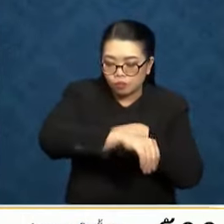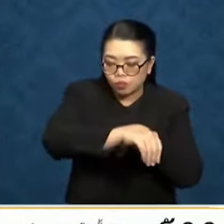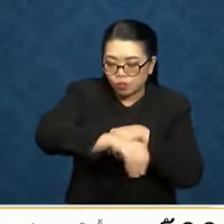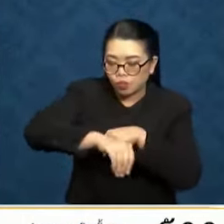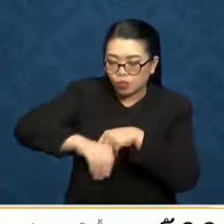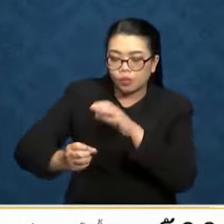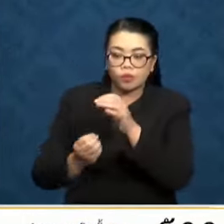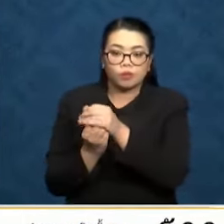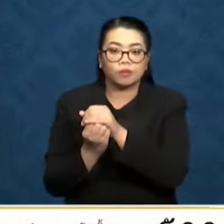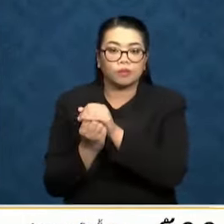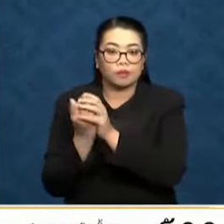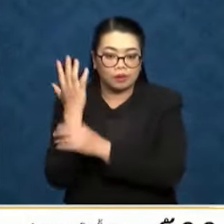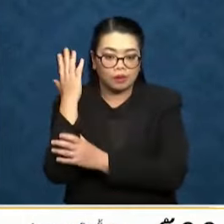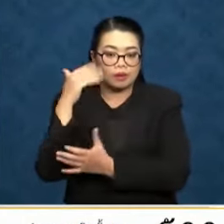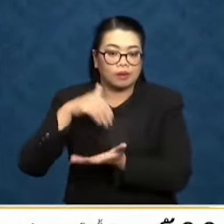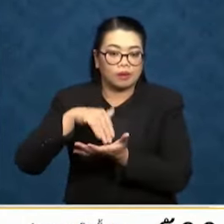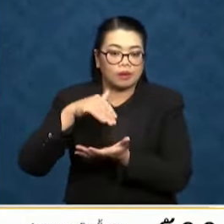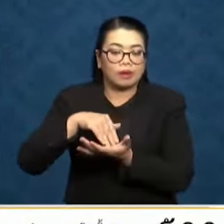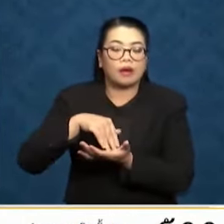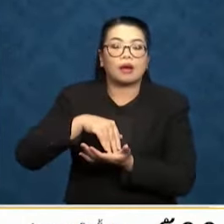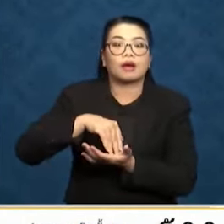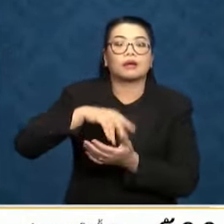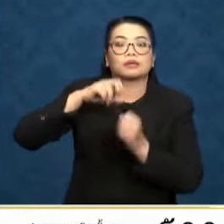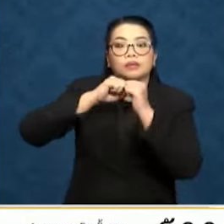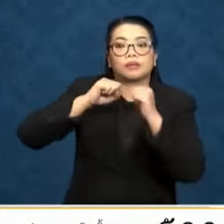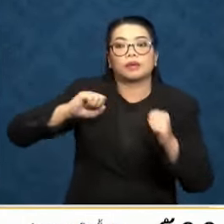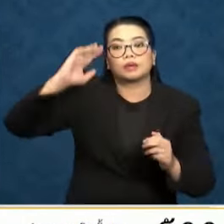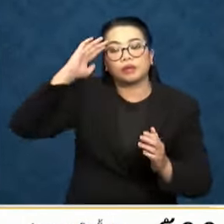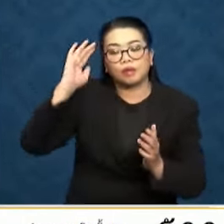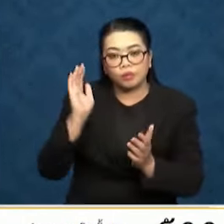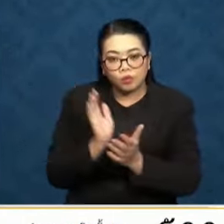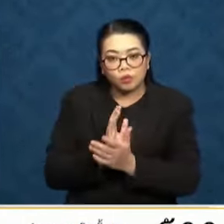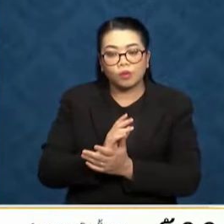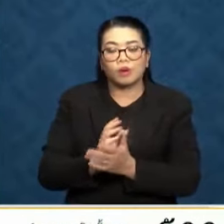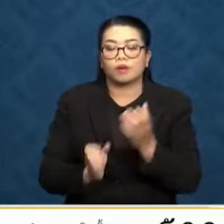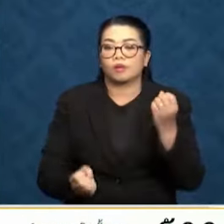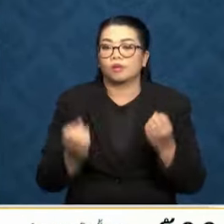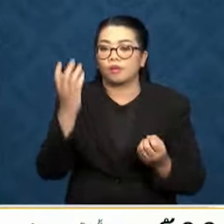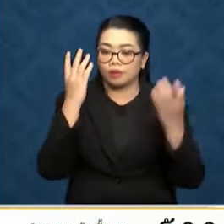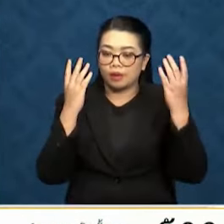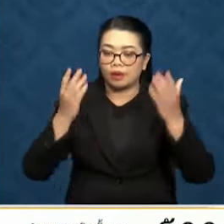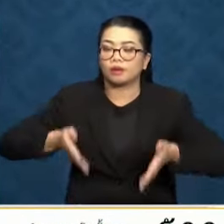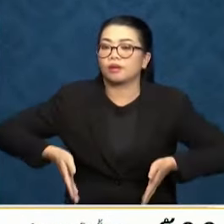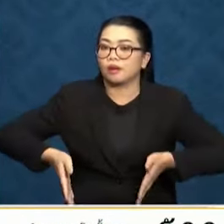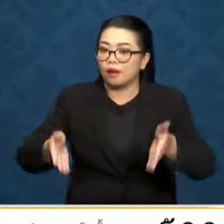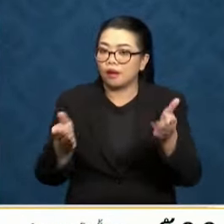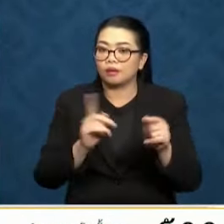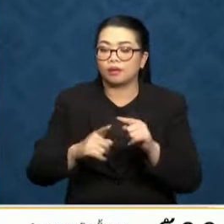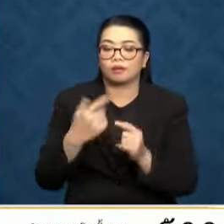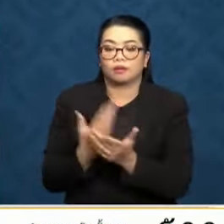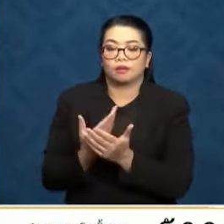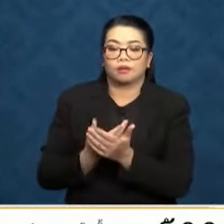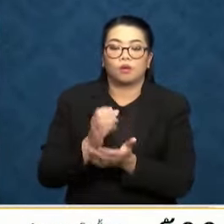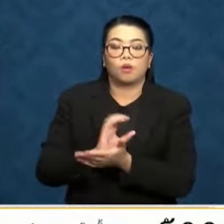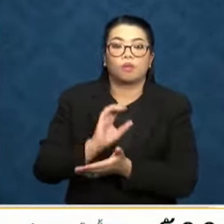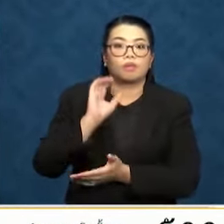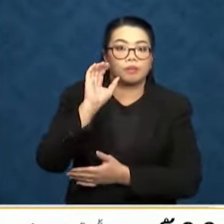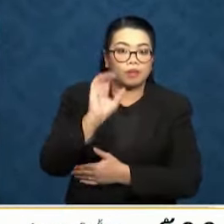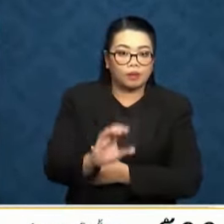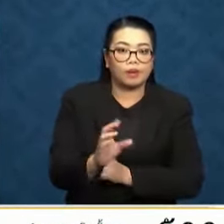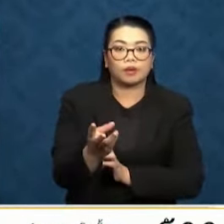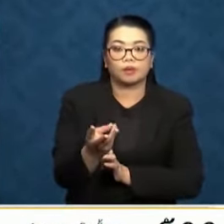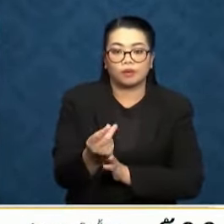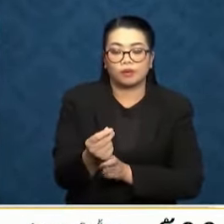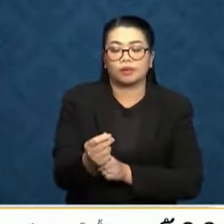ป่าไม้นะคะกรมทางหลวงสำนักงานตำรวจแห่งชาติก็ปลูกป่าเช่นเดียวกันแต่เราลองมาดูงบประมาณค่ะท่านประธานนะคะ